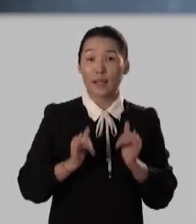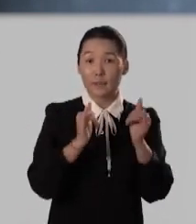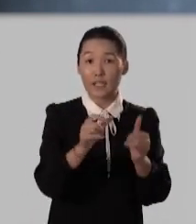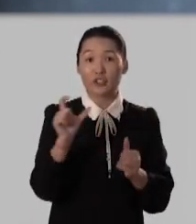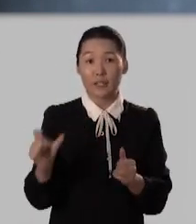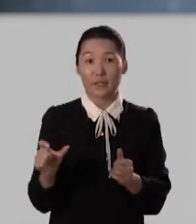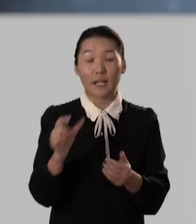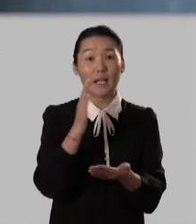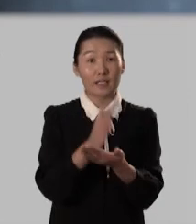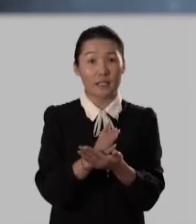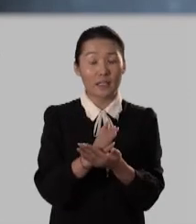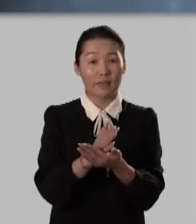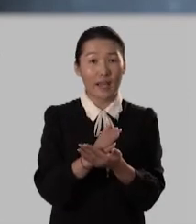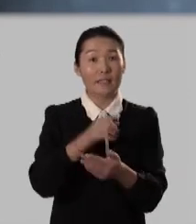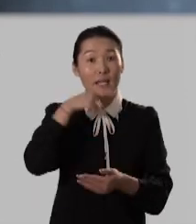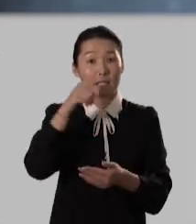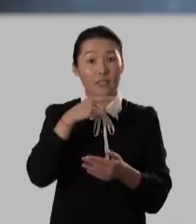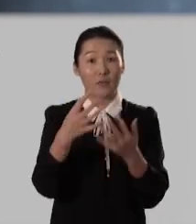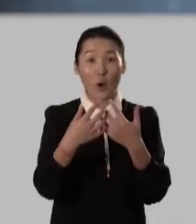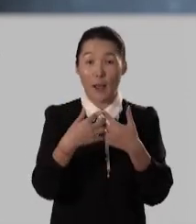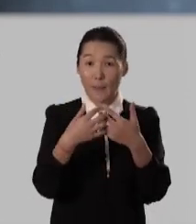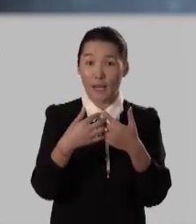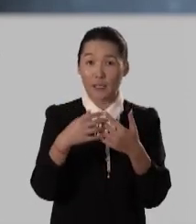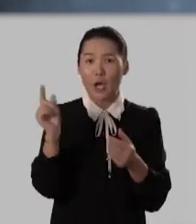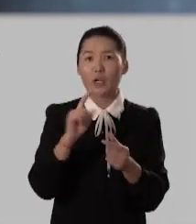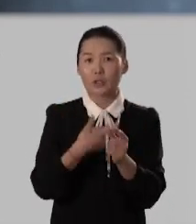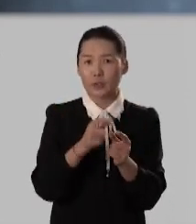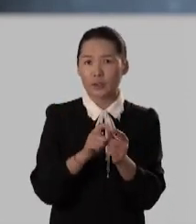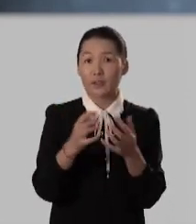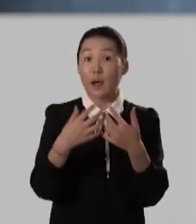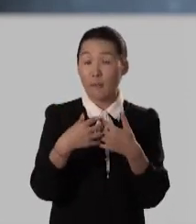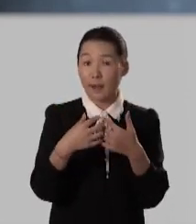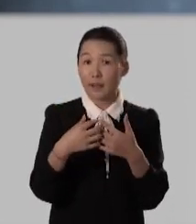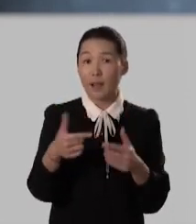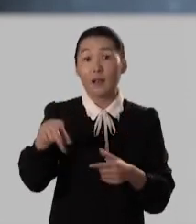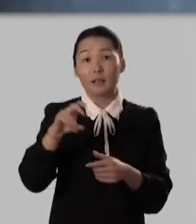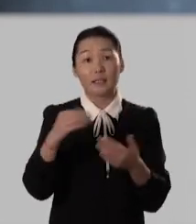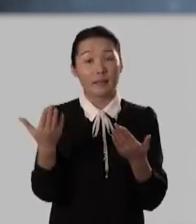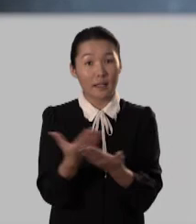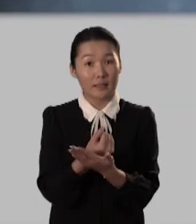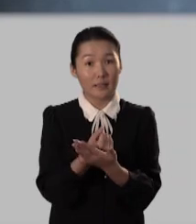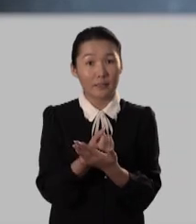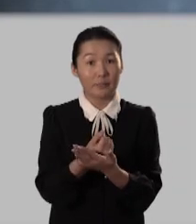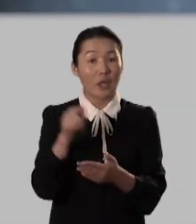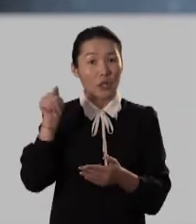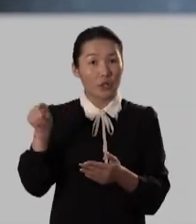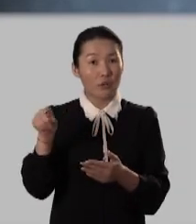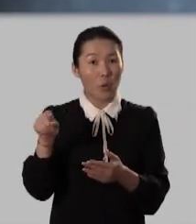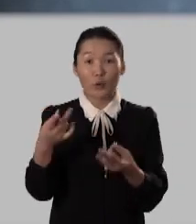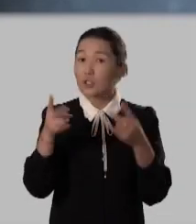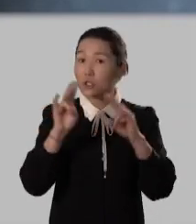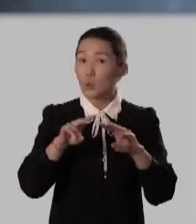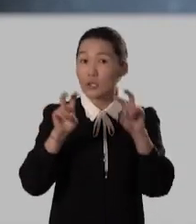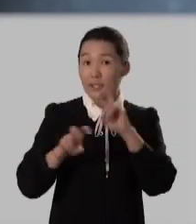аппарат что это за аппарат и где его найти нет его не нужно искать он уже есть у каждого